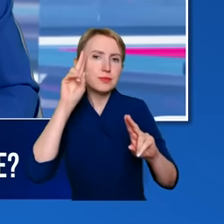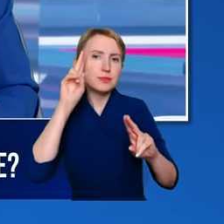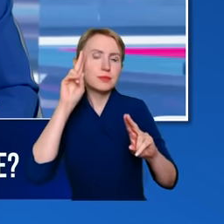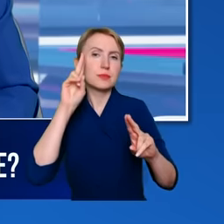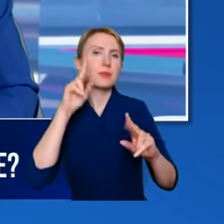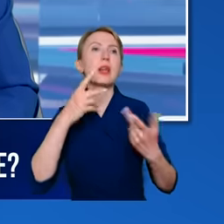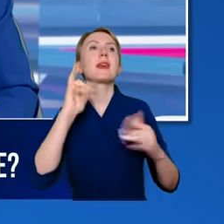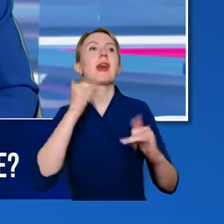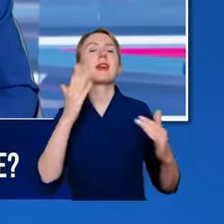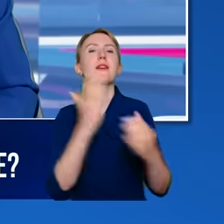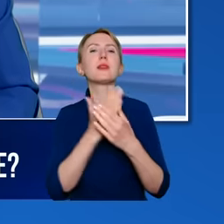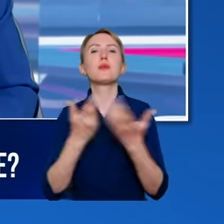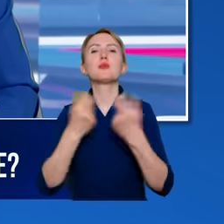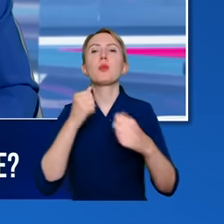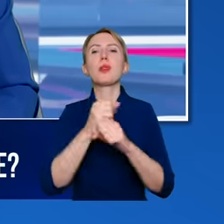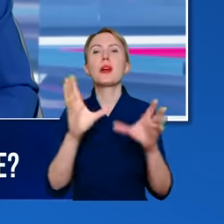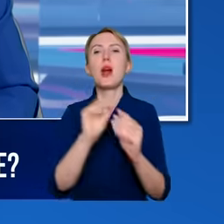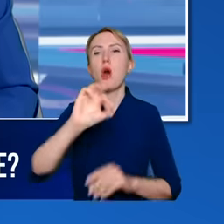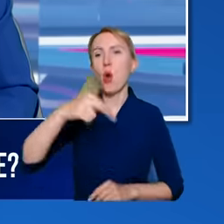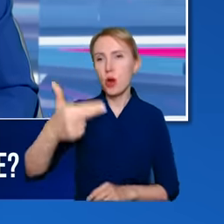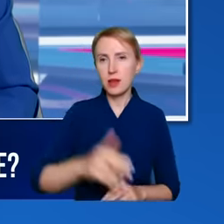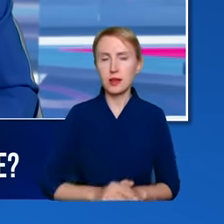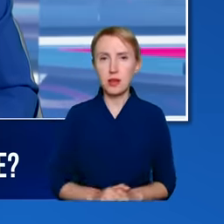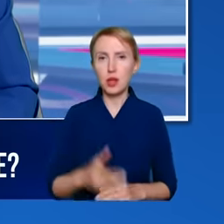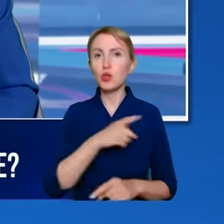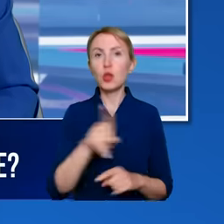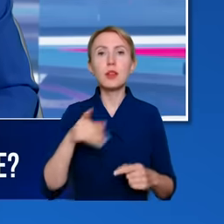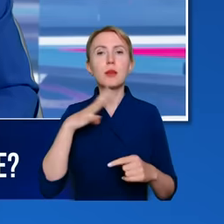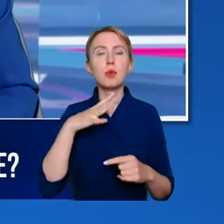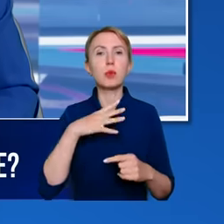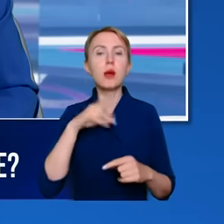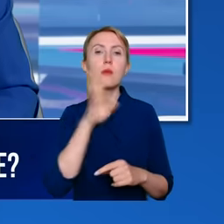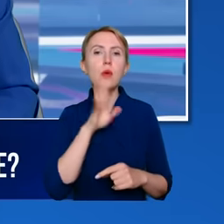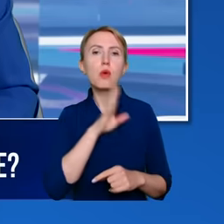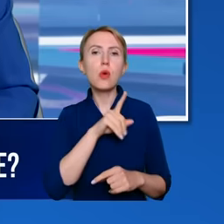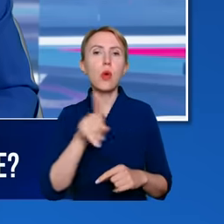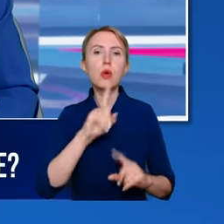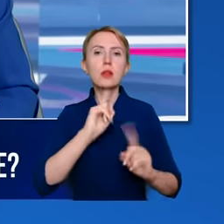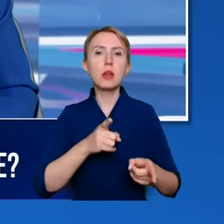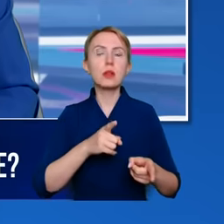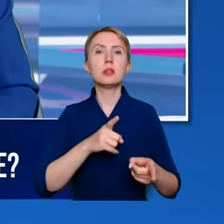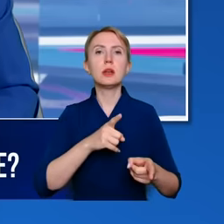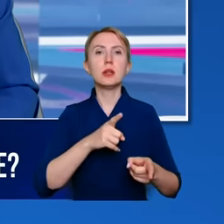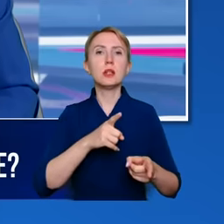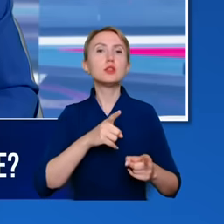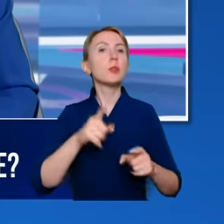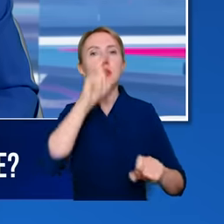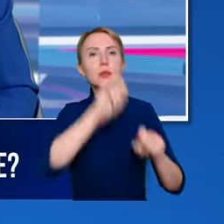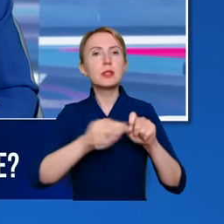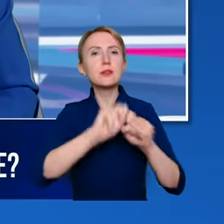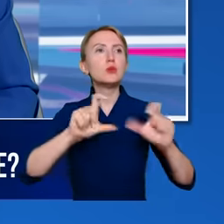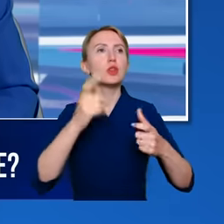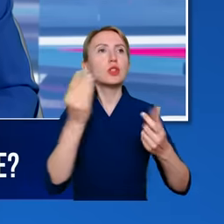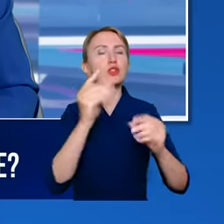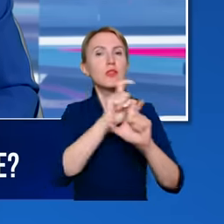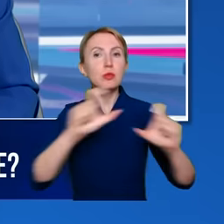Orlenem. Rozwiązał z nimi umowę i to było na tyle dla nich podejrzane, że zlecił jeszcze raport, żeby zweryfikować, co oni robili przez ten czas.